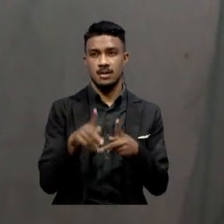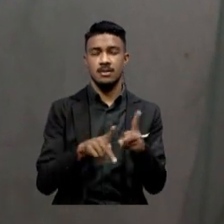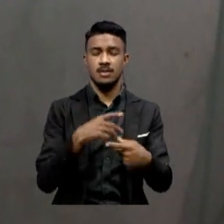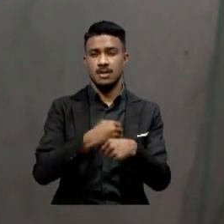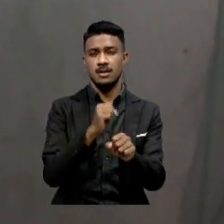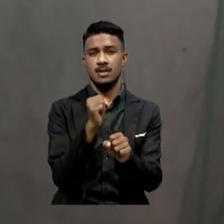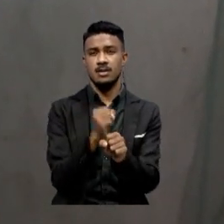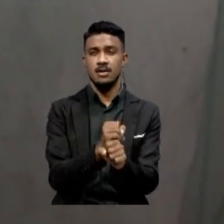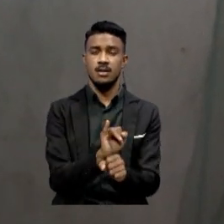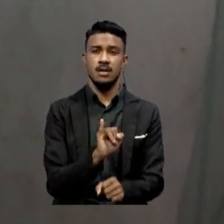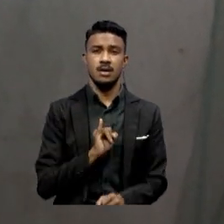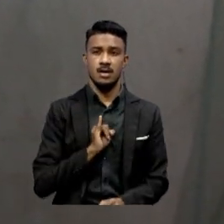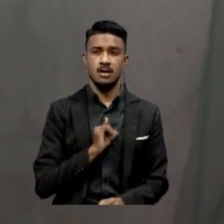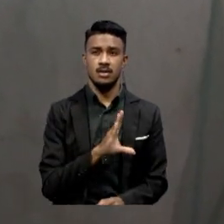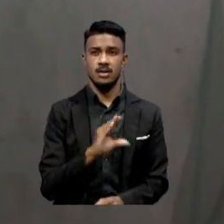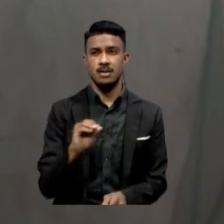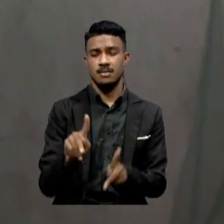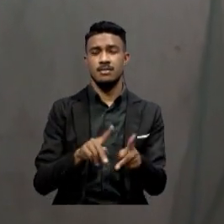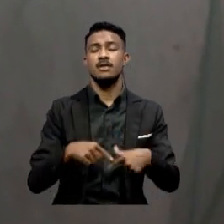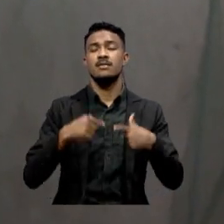hau. Emanlah anda ni,